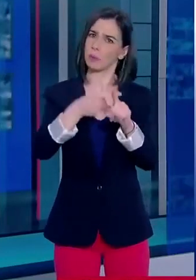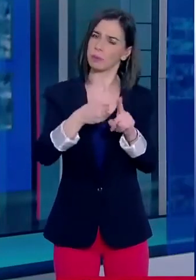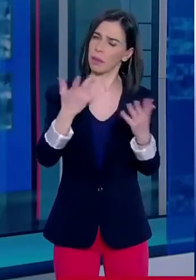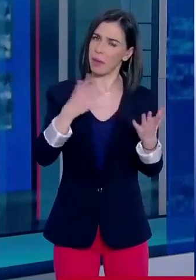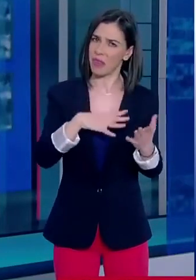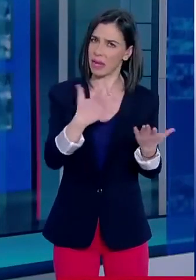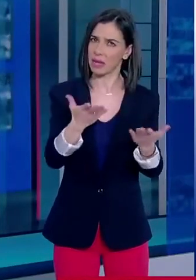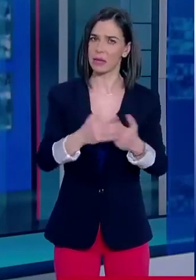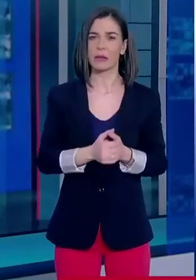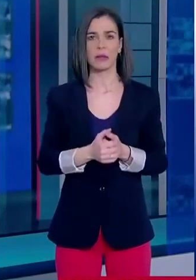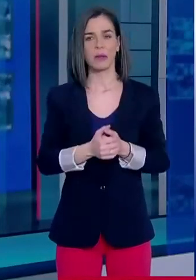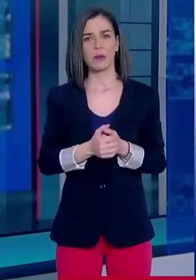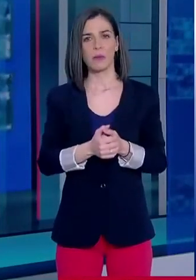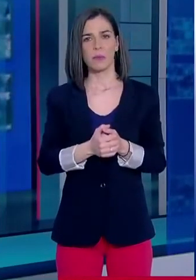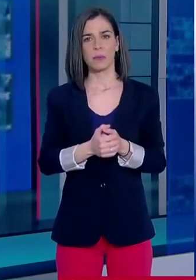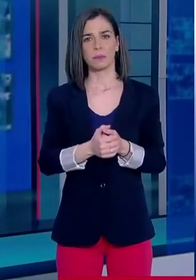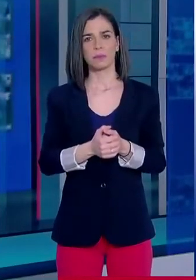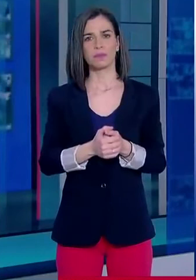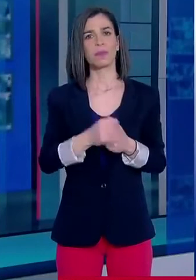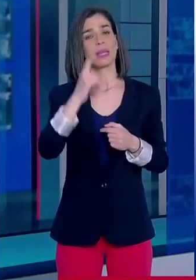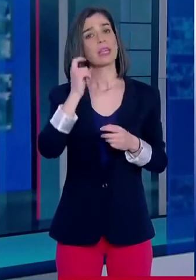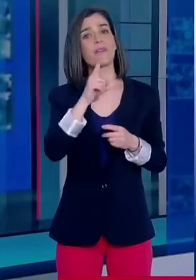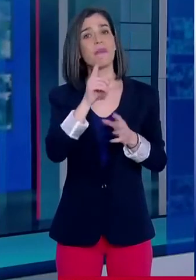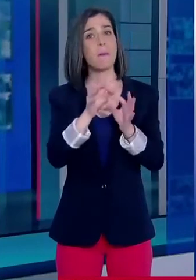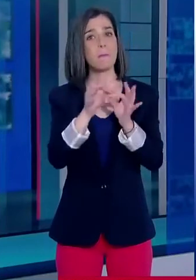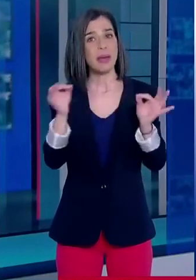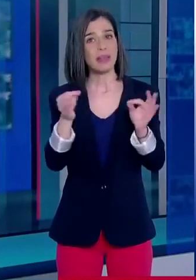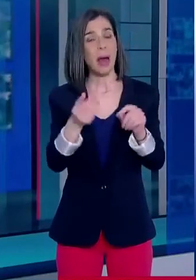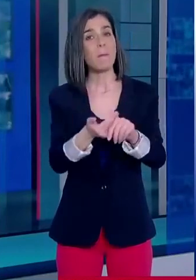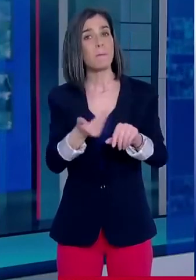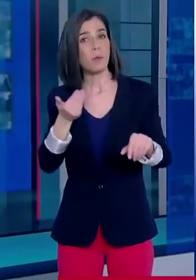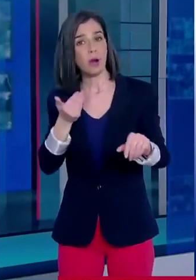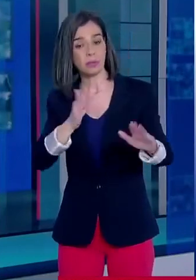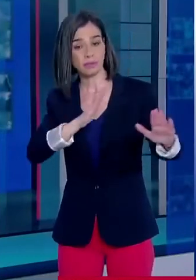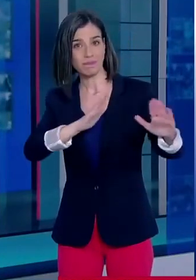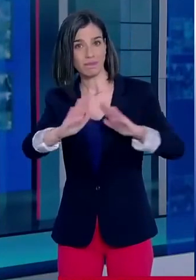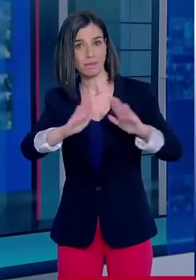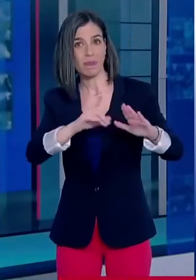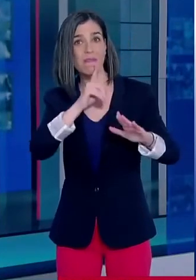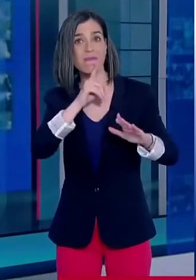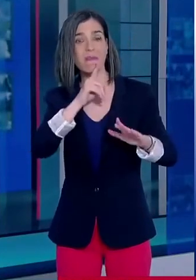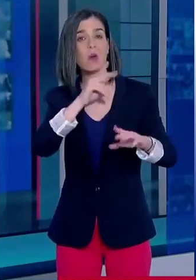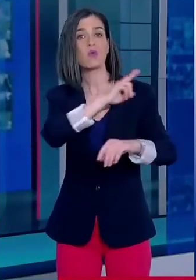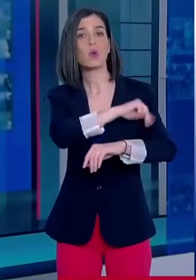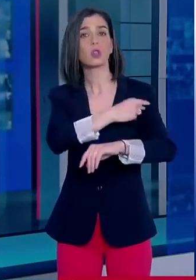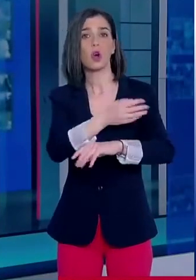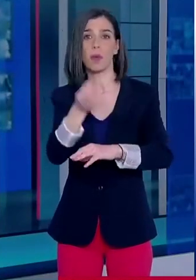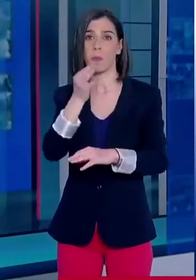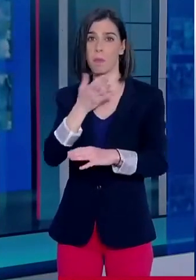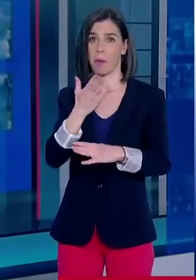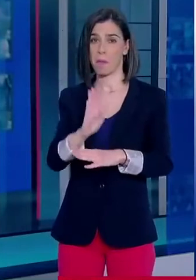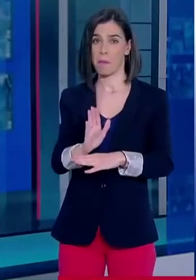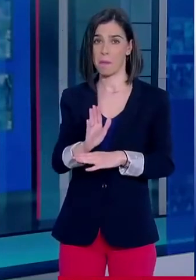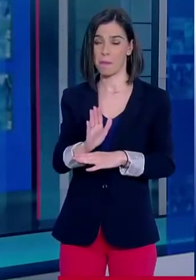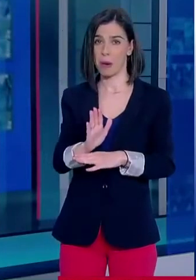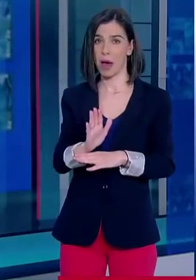Και ξέρω ότι τα μέτρα πρόληψης και προφύλαξης, ιδιαίτερα στο νοσοκομείο στο οποίο αναφέρεται